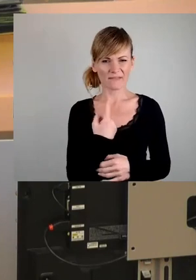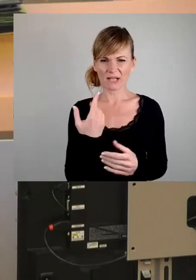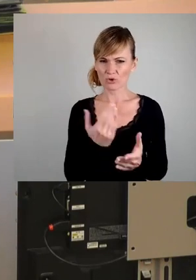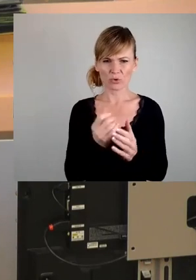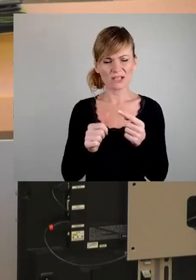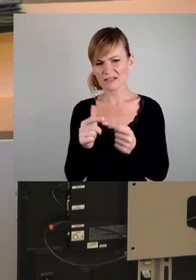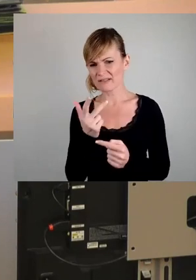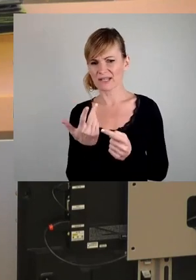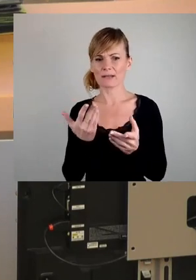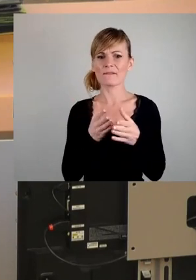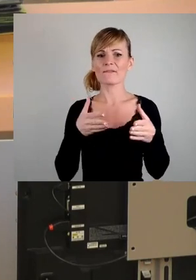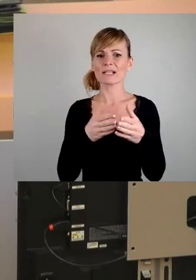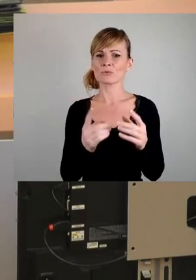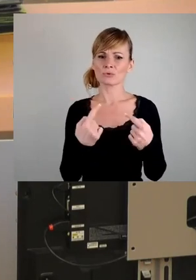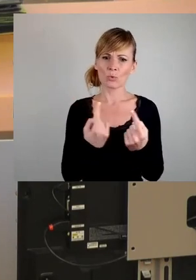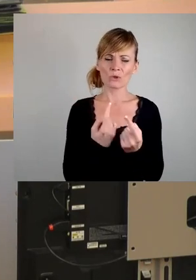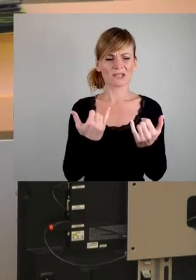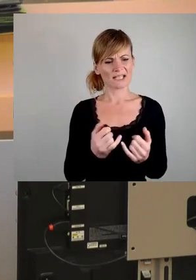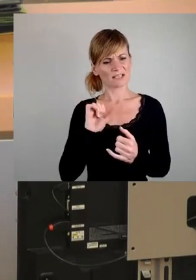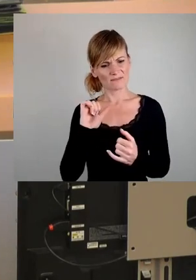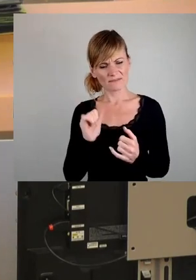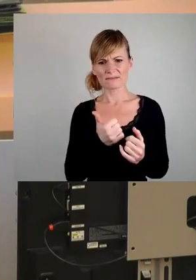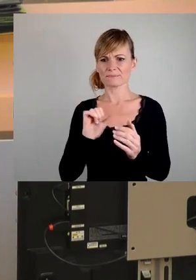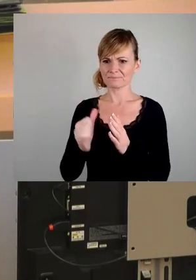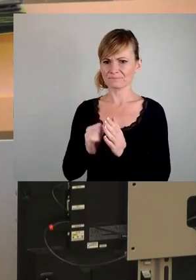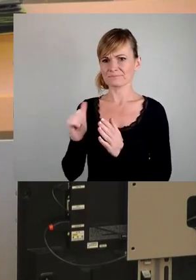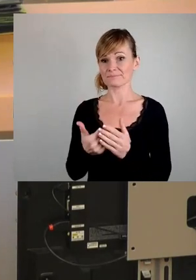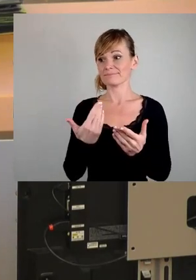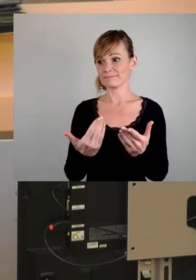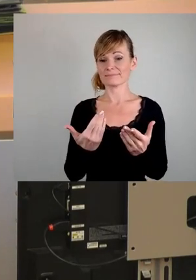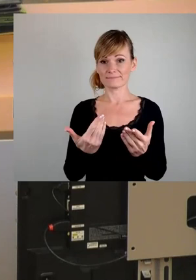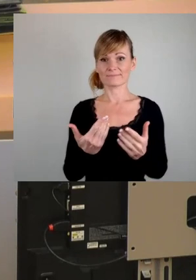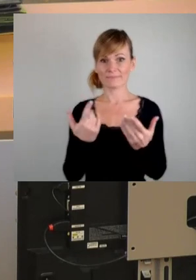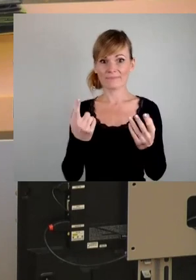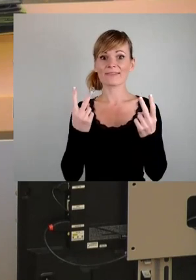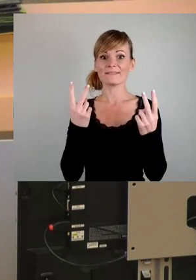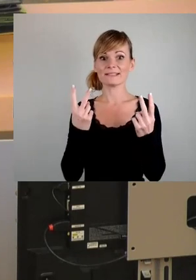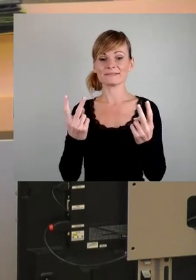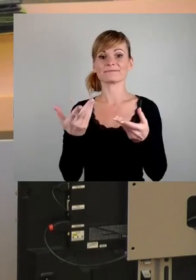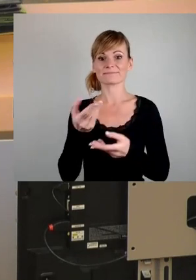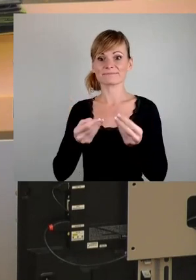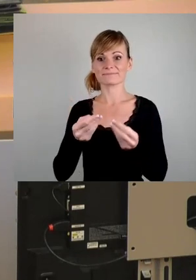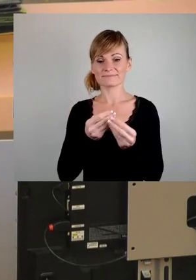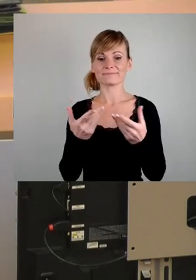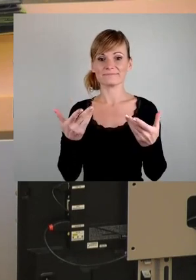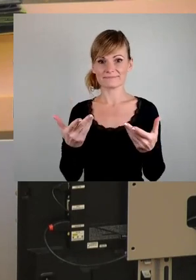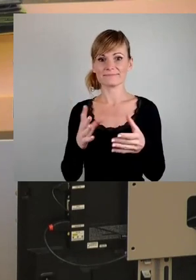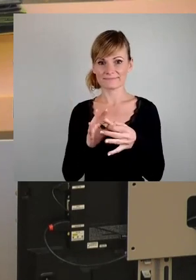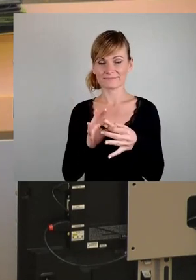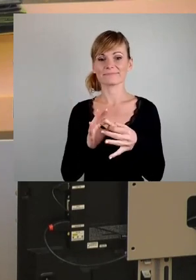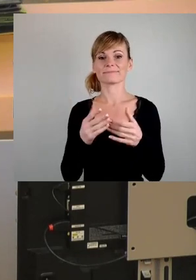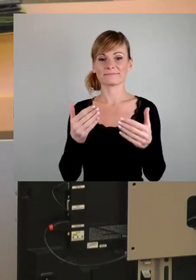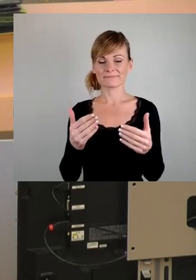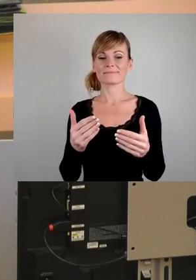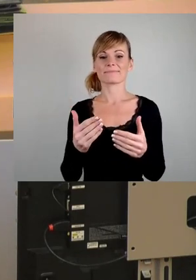mal wiederholen. Aber es ist eine der wichtigsten Entscheidungen, die wir in dieser Stadt treffen, in diesem Stadtrat. Und deswegen